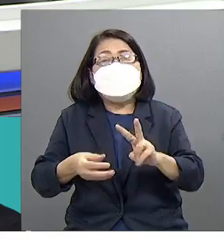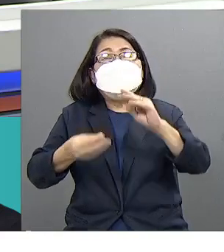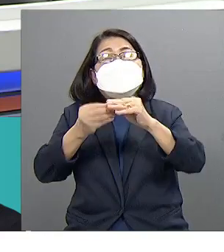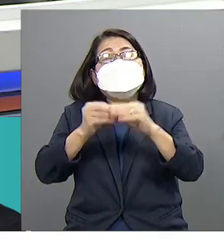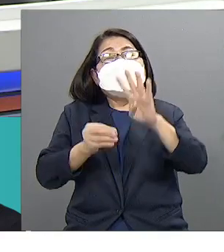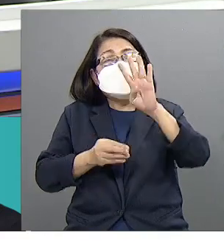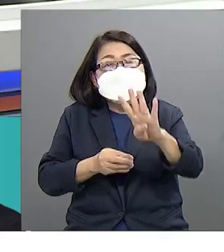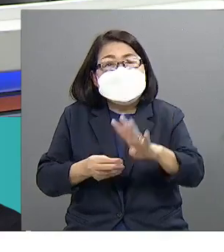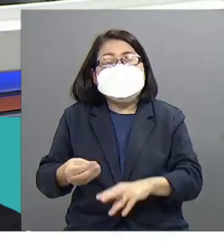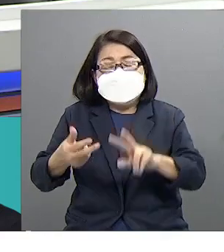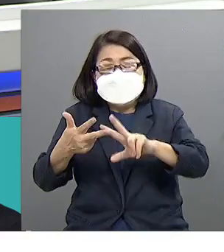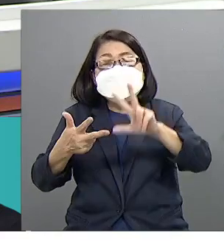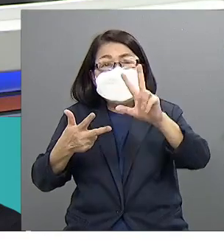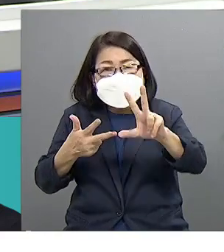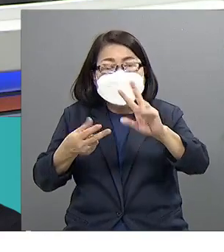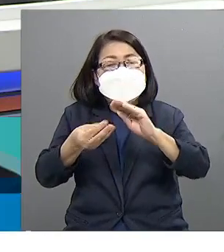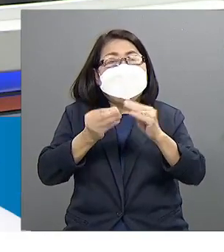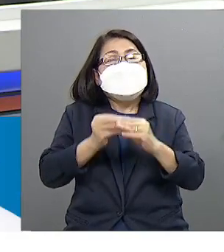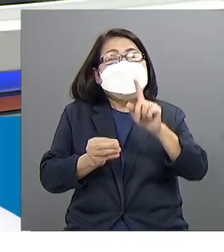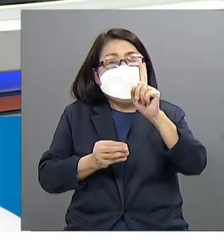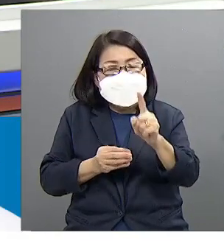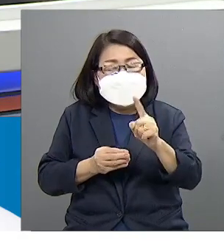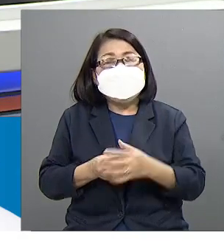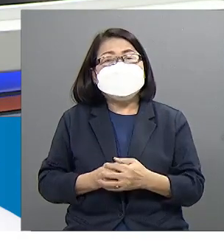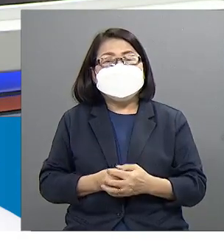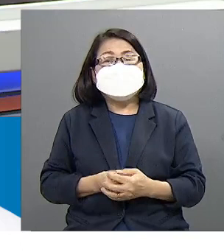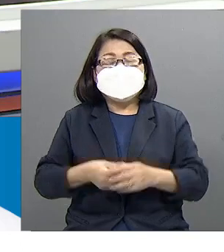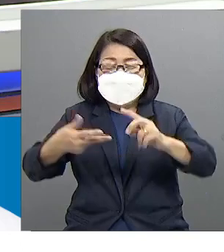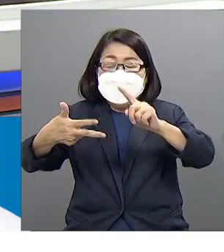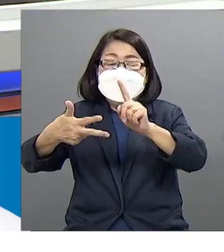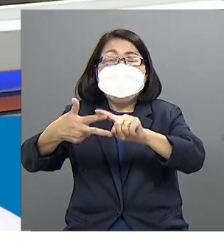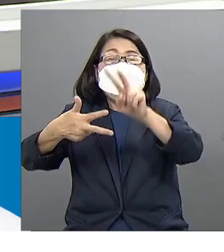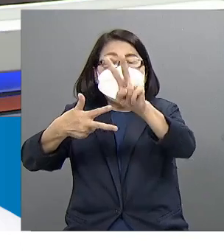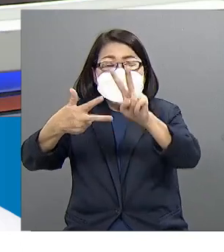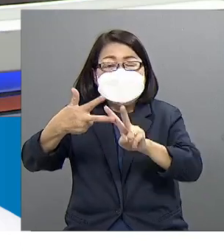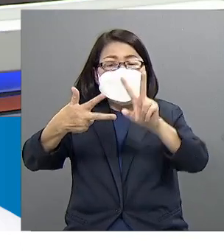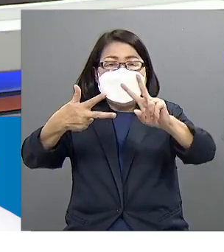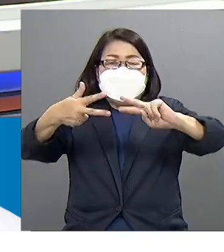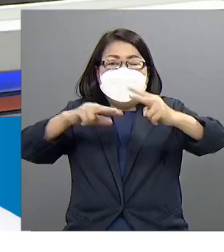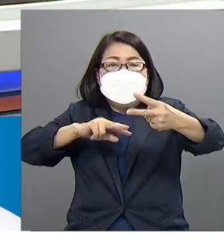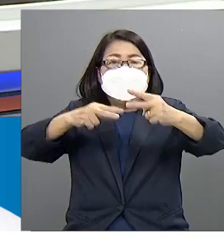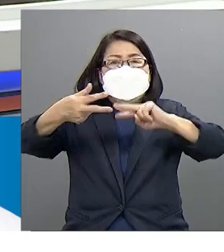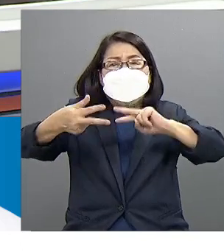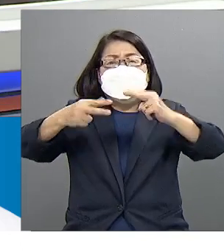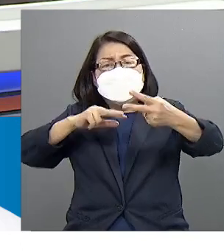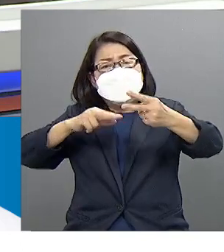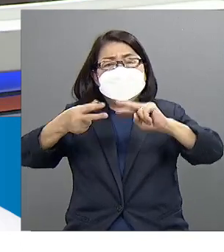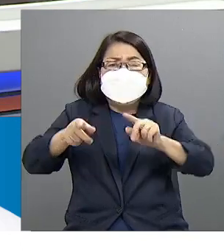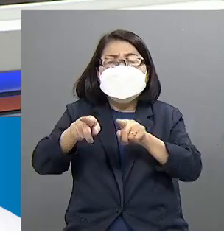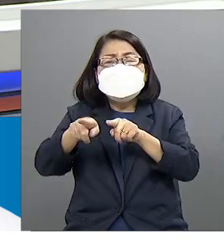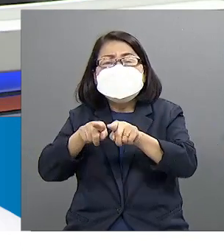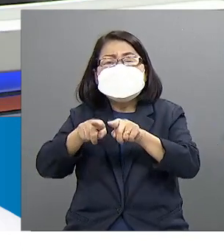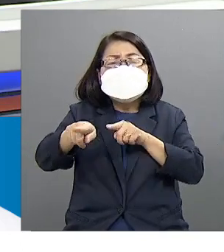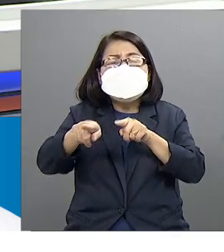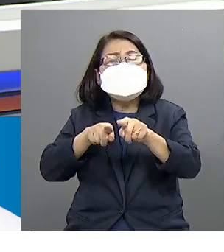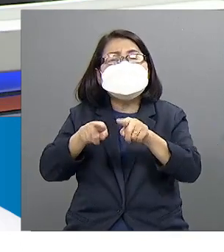3ก็คือคุณวิโรจน์ลักษณะอดิศร ค่ะ อันเนี้ยขยับกันครึ่งขยับลงนะฮะก็ยังอยู่ในช่วงที่ต้องมาลุ้นคะแนนกันอยู่เ